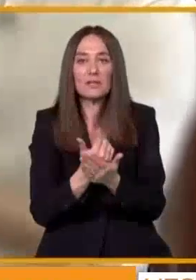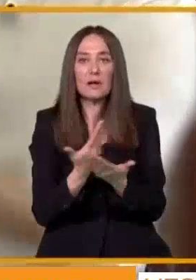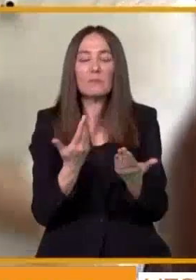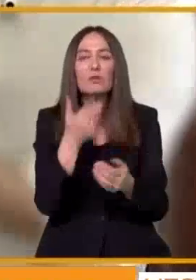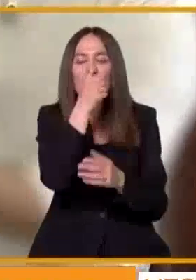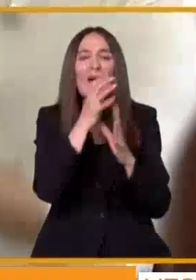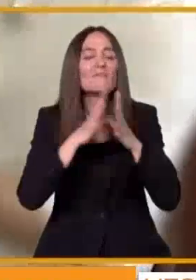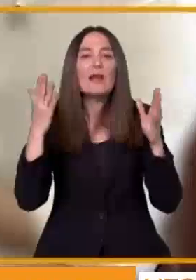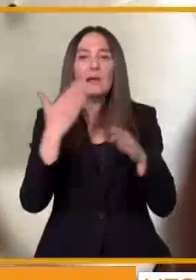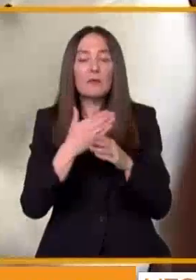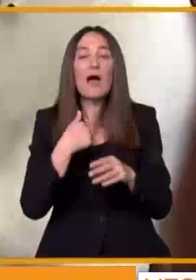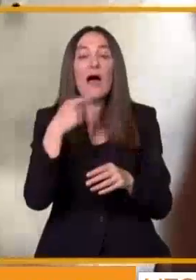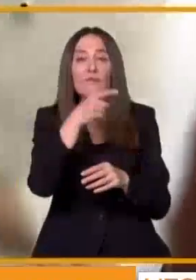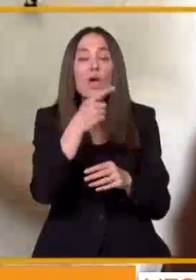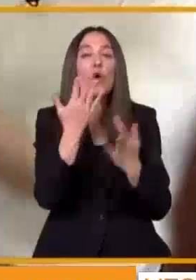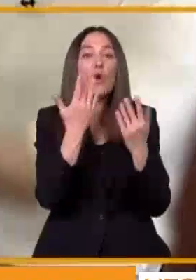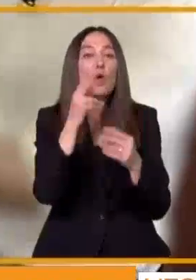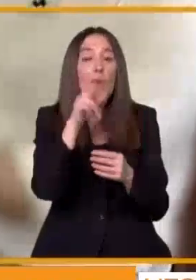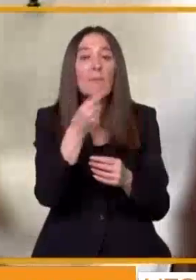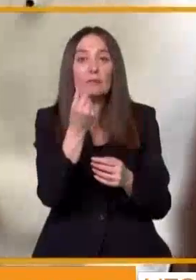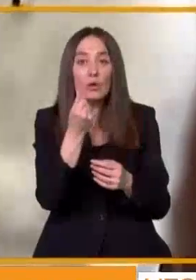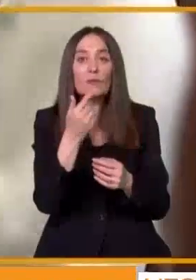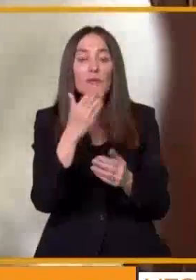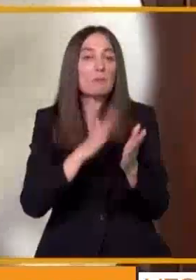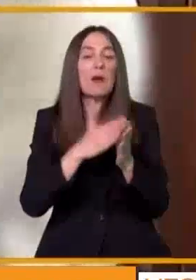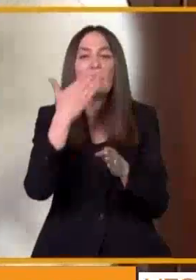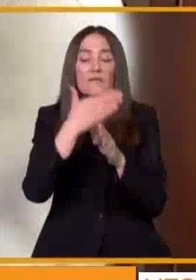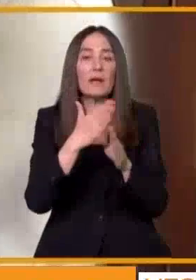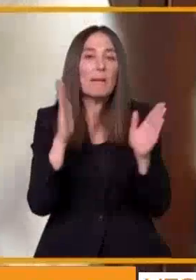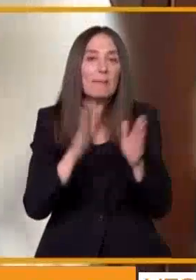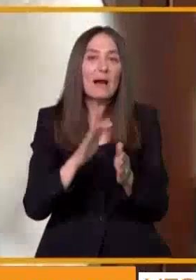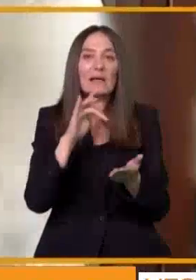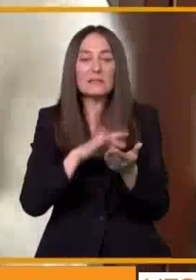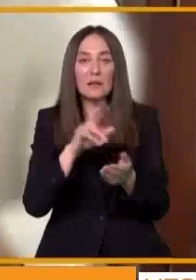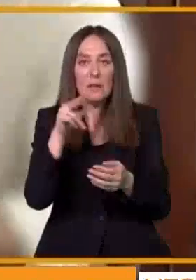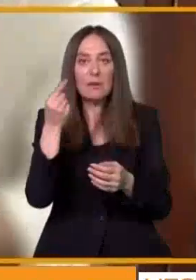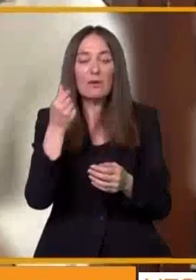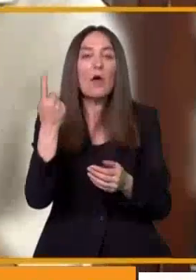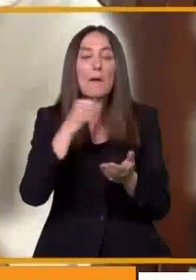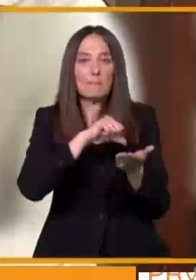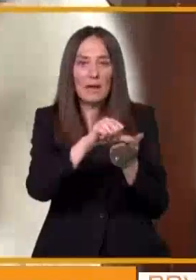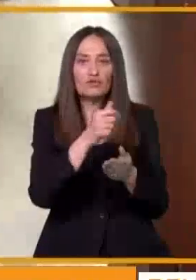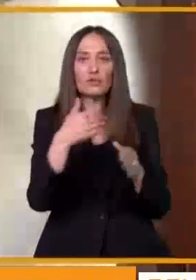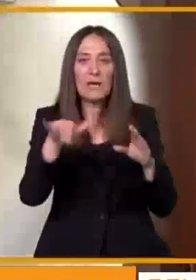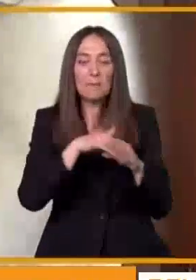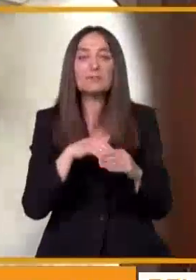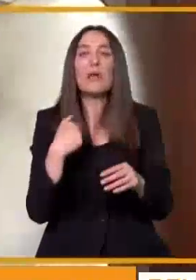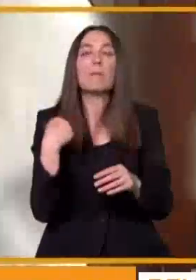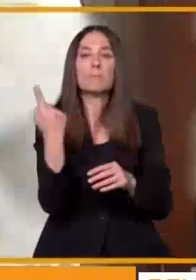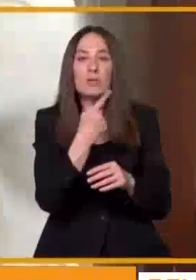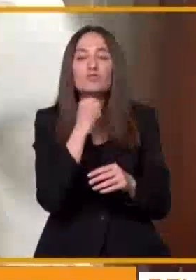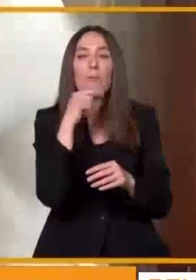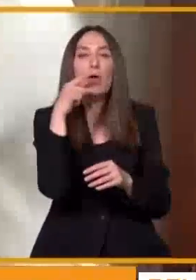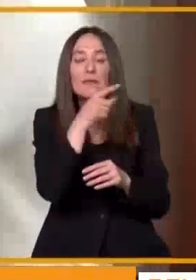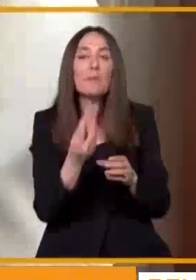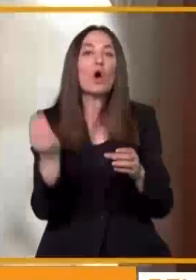velikim firmama? A vi, samo da vam kažem, a vi ukoliko imate novca, dakle imate firme i mala i srednje preduzeća koji imaju novca, plaćaju zaposlene, mi ćemo i